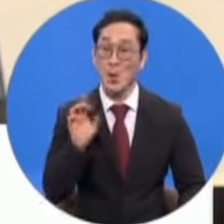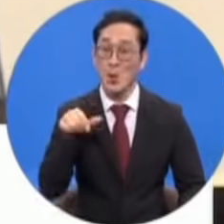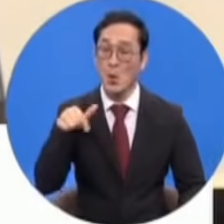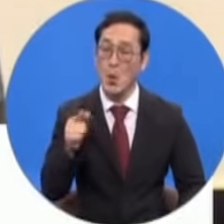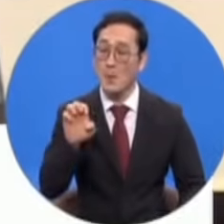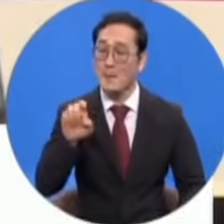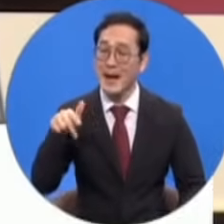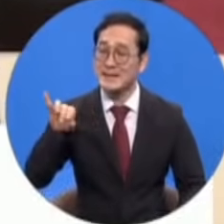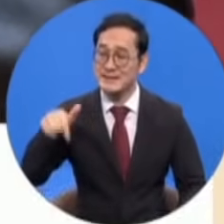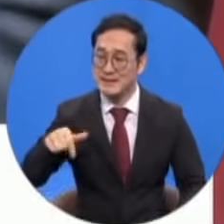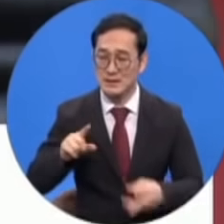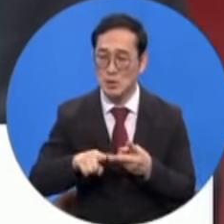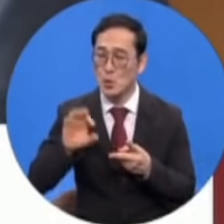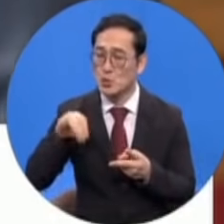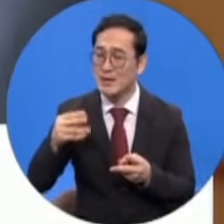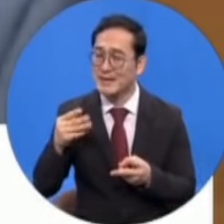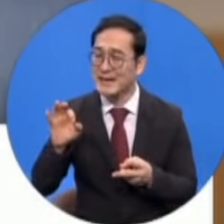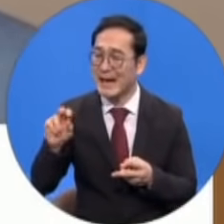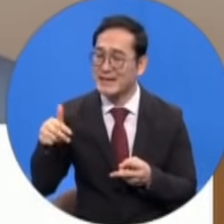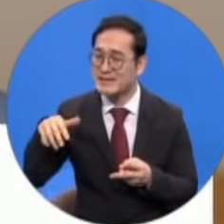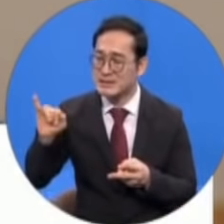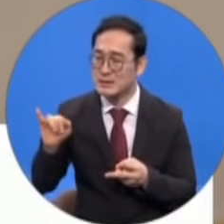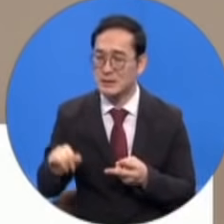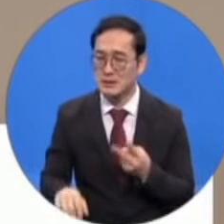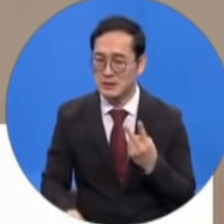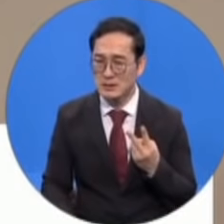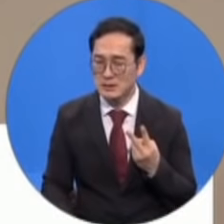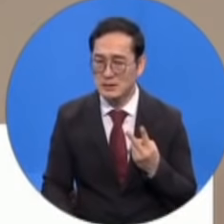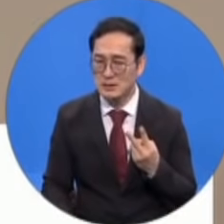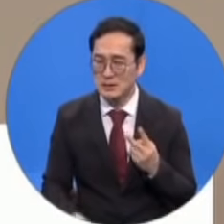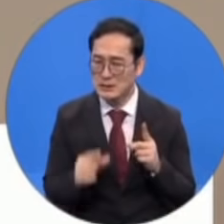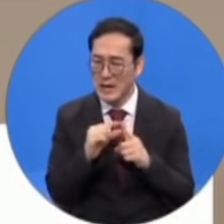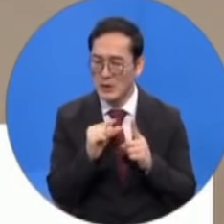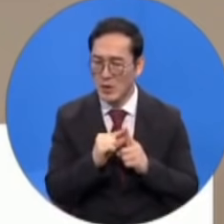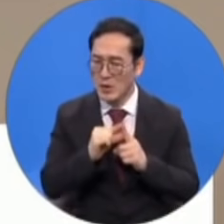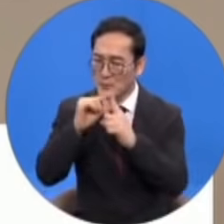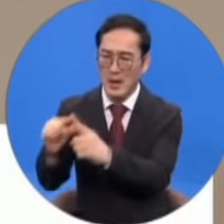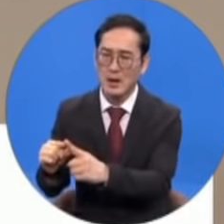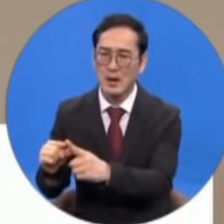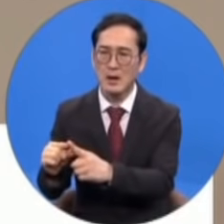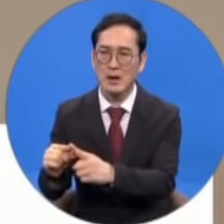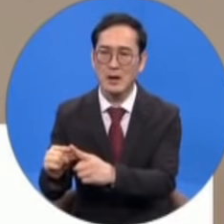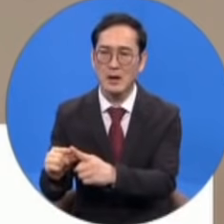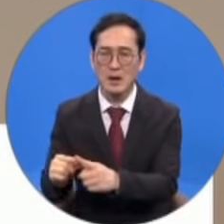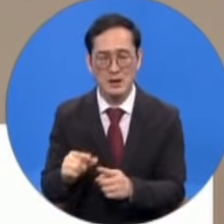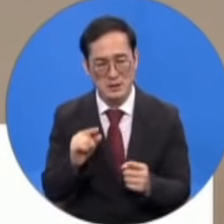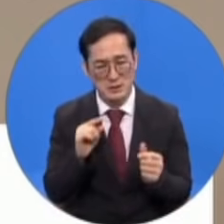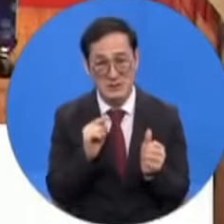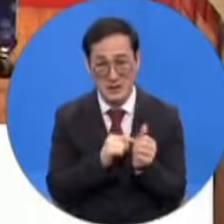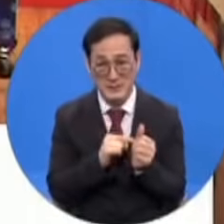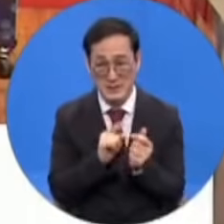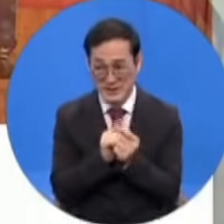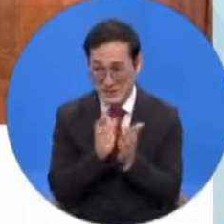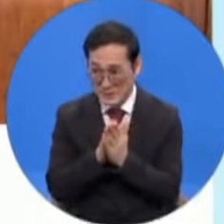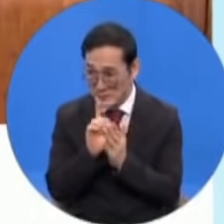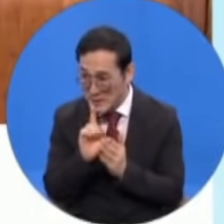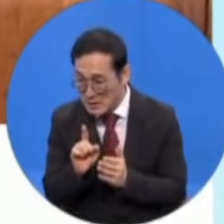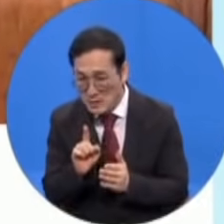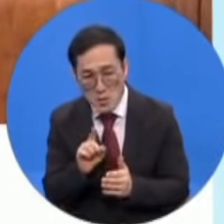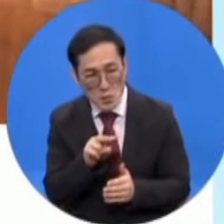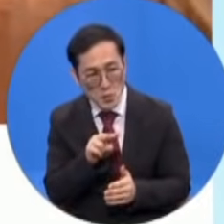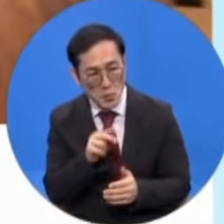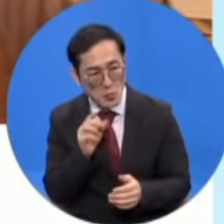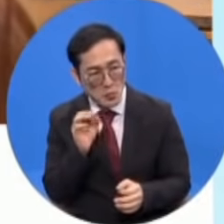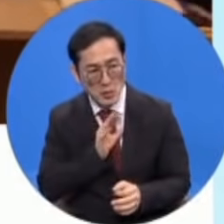보여요 듣고는 대변인 입에서 나온 소린가 이재명 대사가 저런 얘기를 정말 했을까 정말 깜짝 놀랐 거 든 요 지금의 그